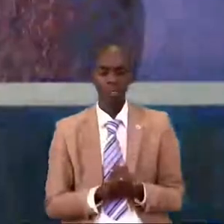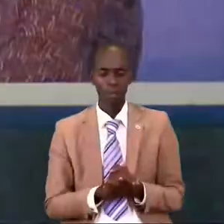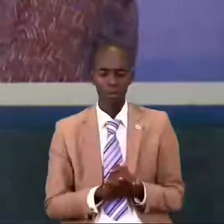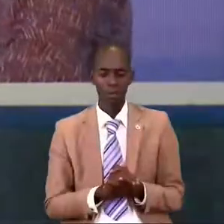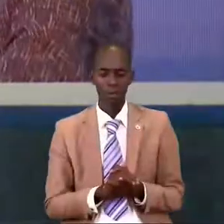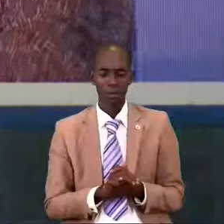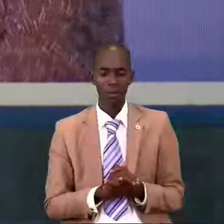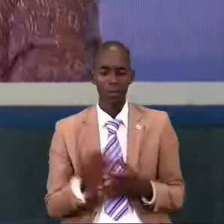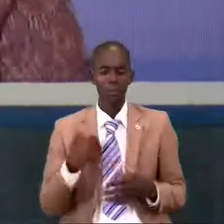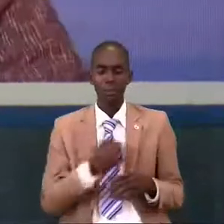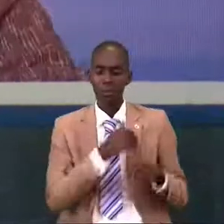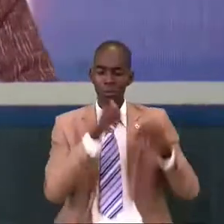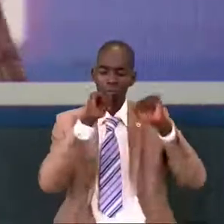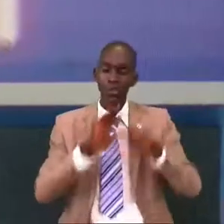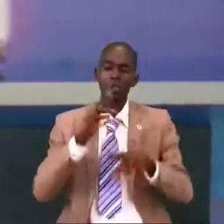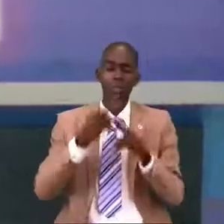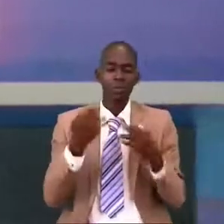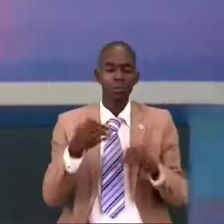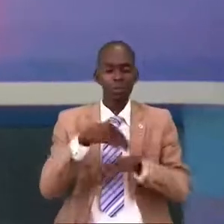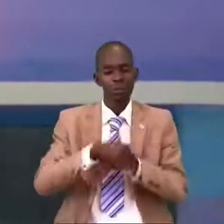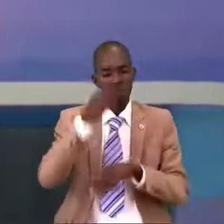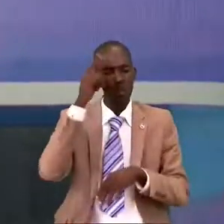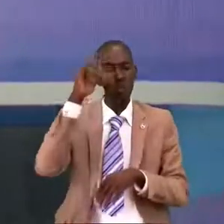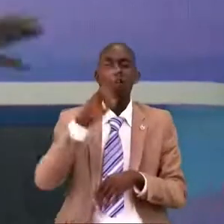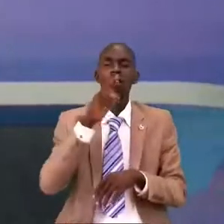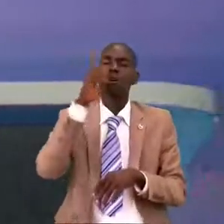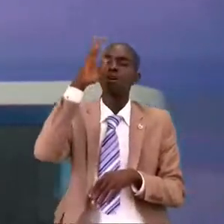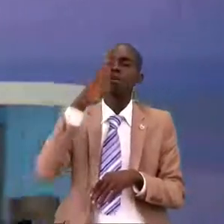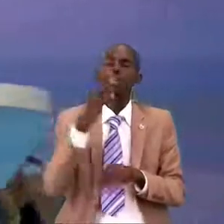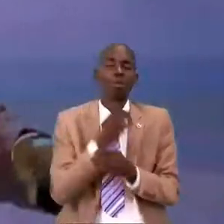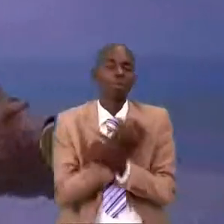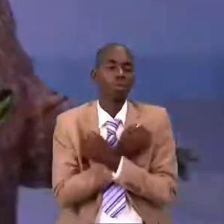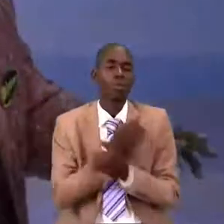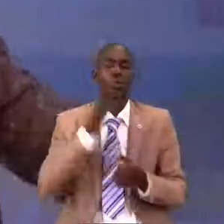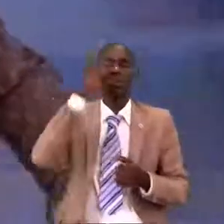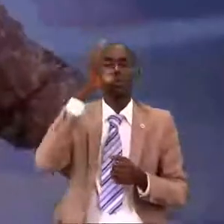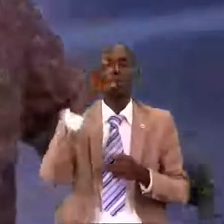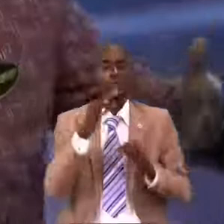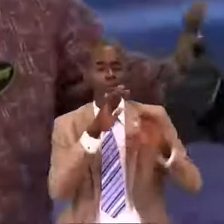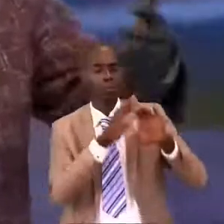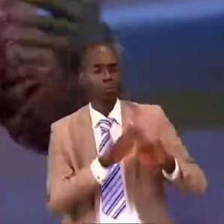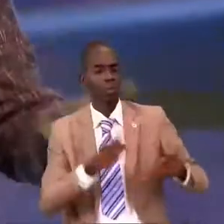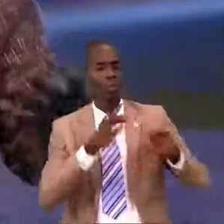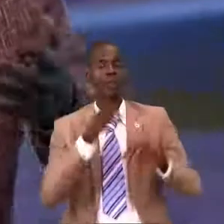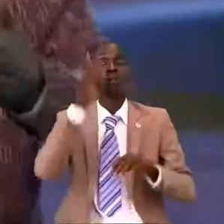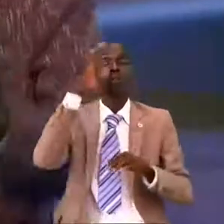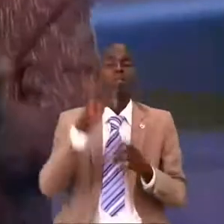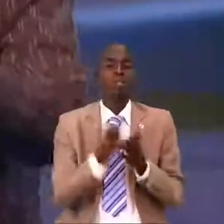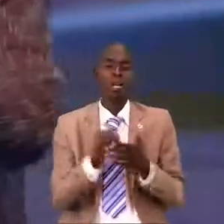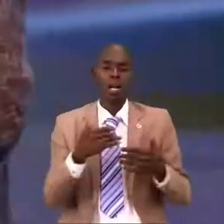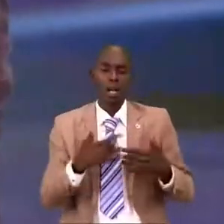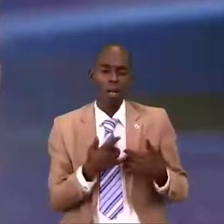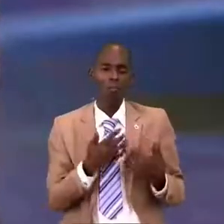de compassion. Dieu qui a pitié des gens. Dieu de miséricorde. Seigneur, ce soir, nous